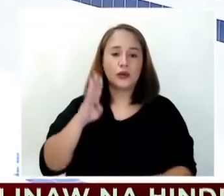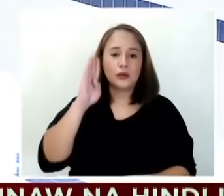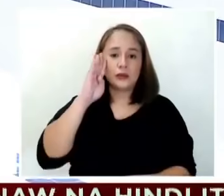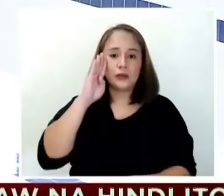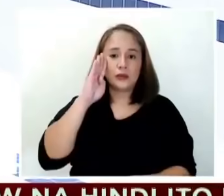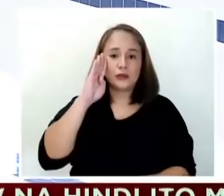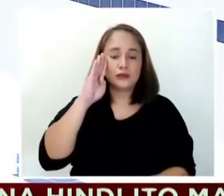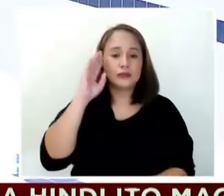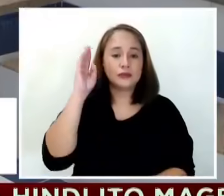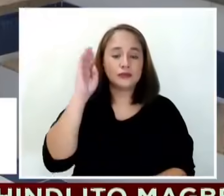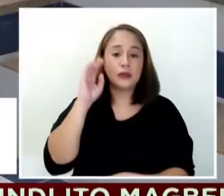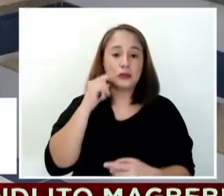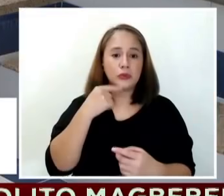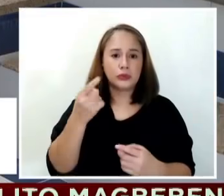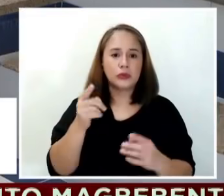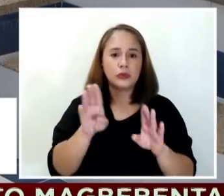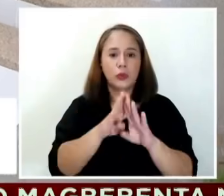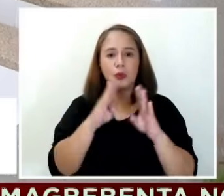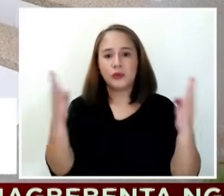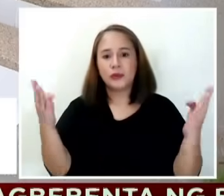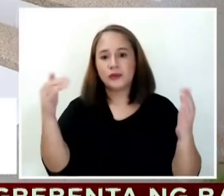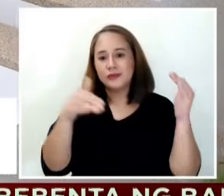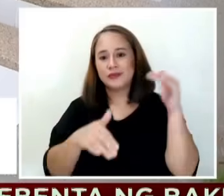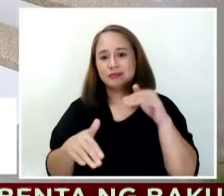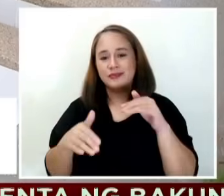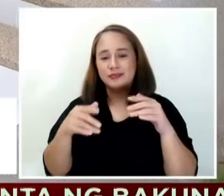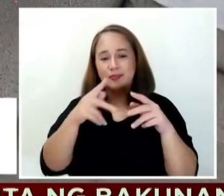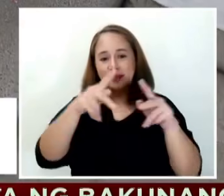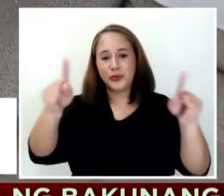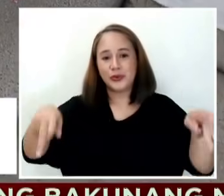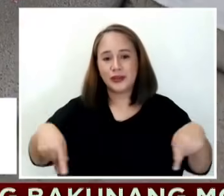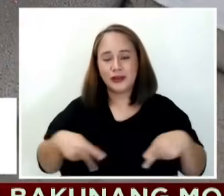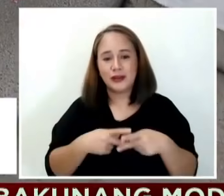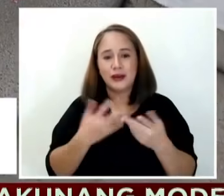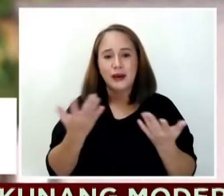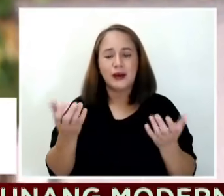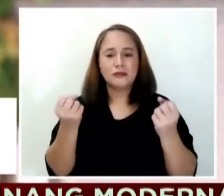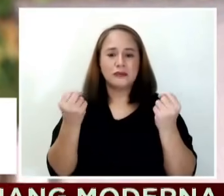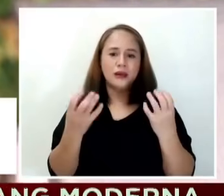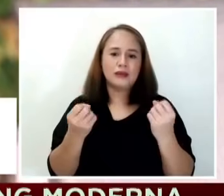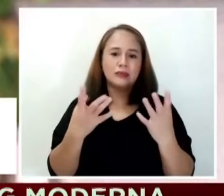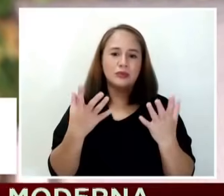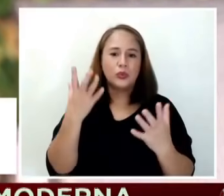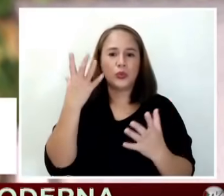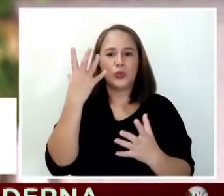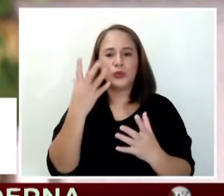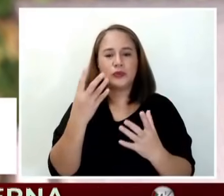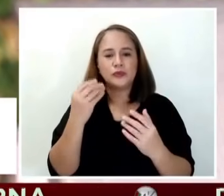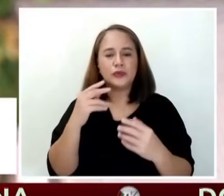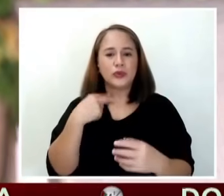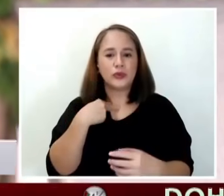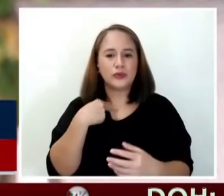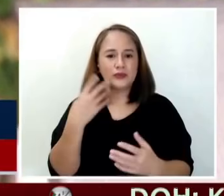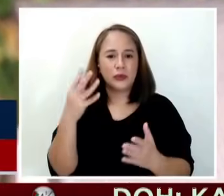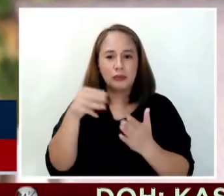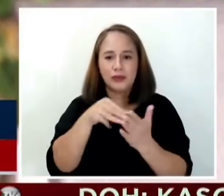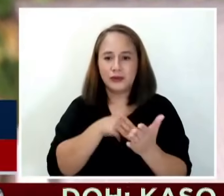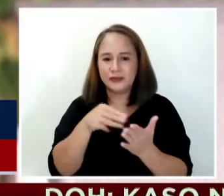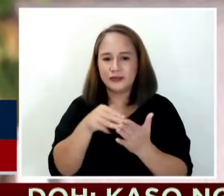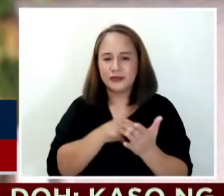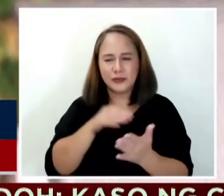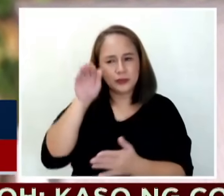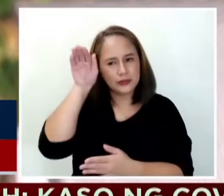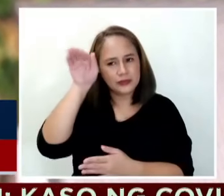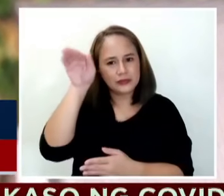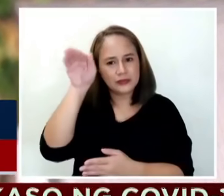Jr., nakatiwangwang na ang swimming pool at milyong piso na rin ang nalugi. Nananawagan ako sa mga